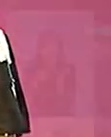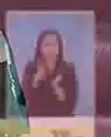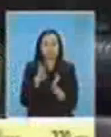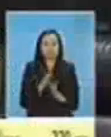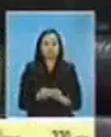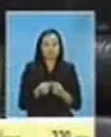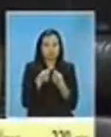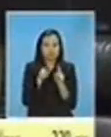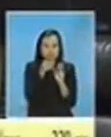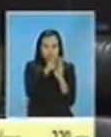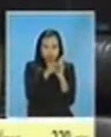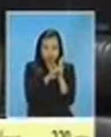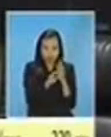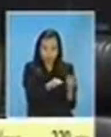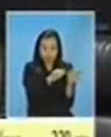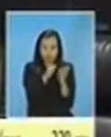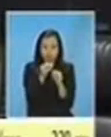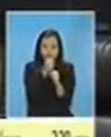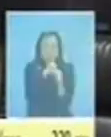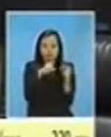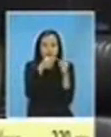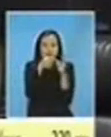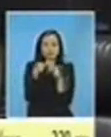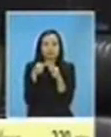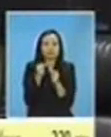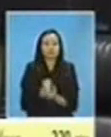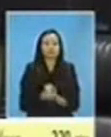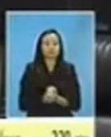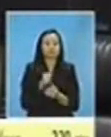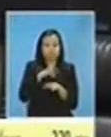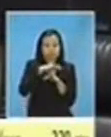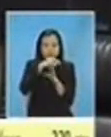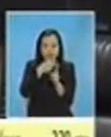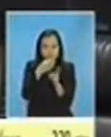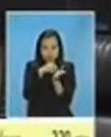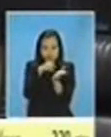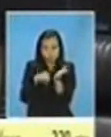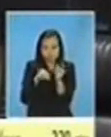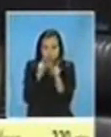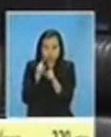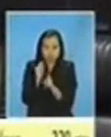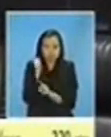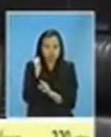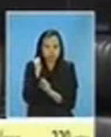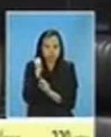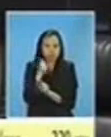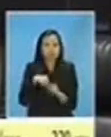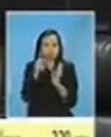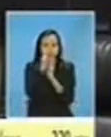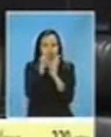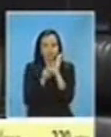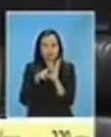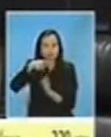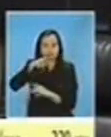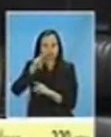ายน 2555รัฐธรรมนูญนั้นได้กำหนดหน้าที่ของปปช.เปรียบเสมือนผู้ที่เป็นกล